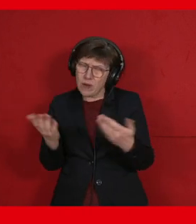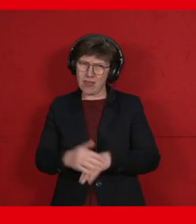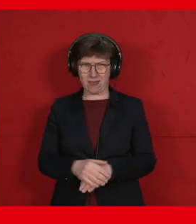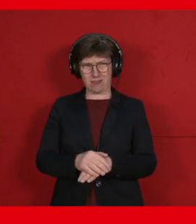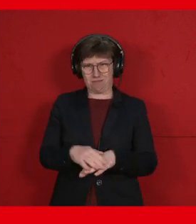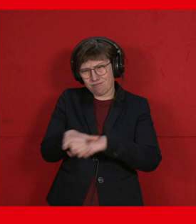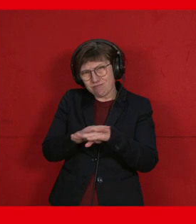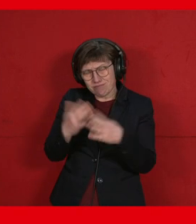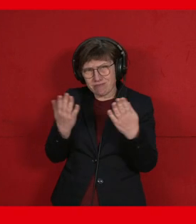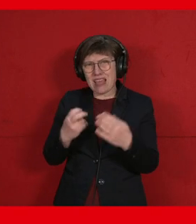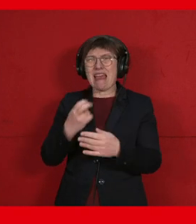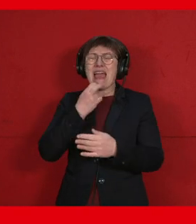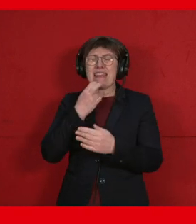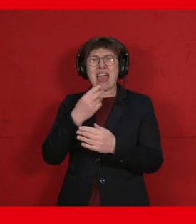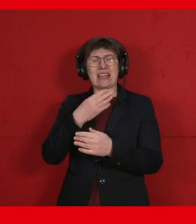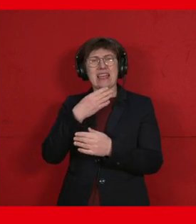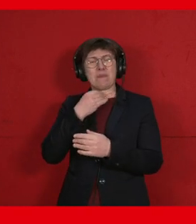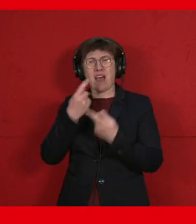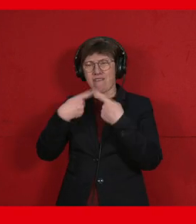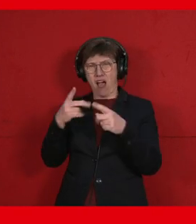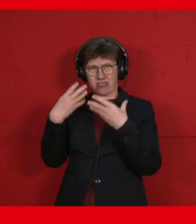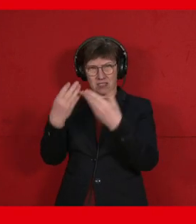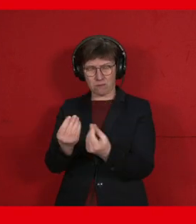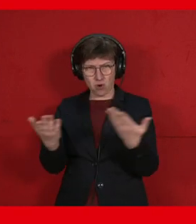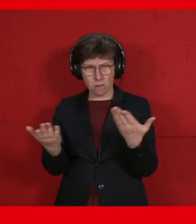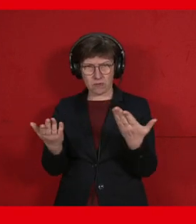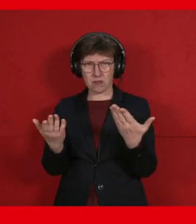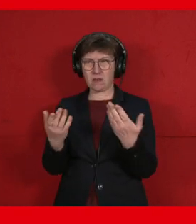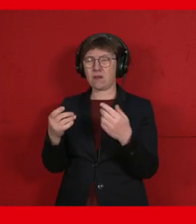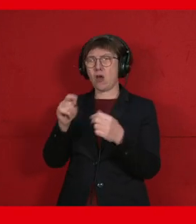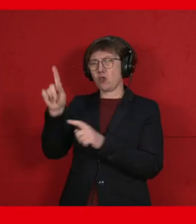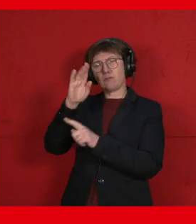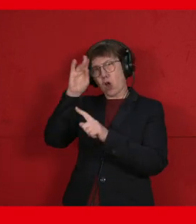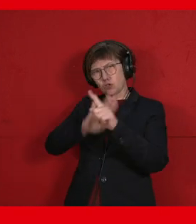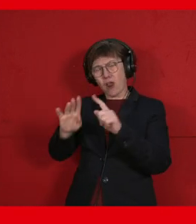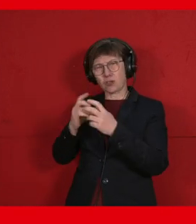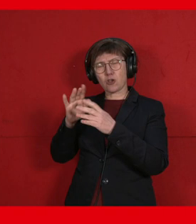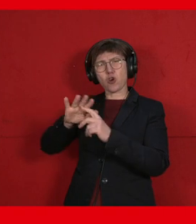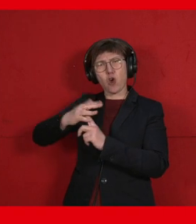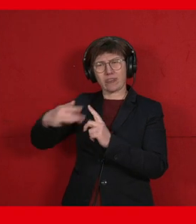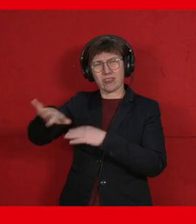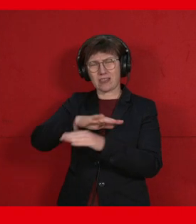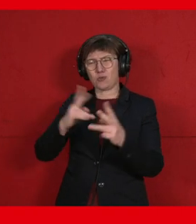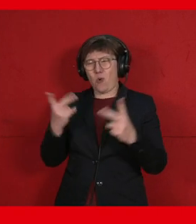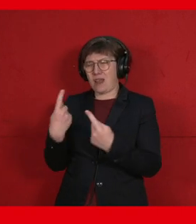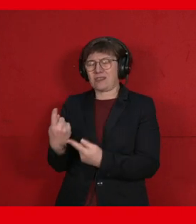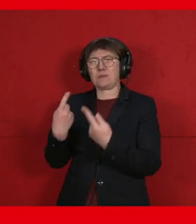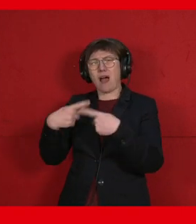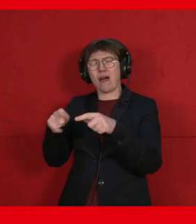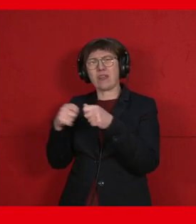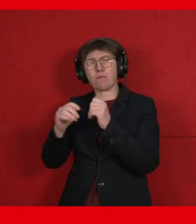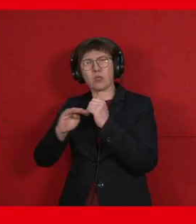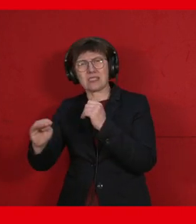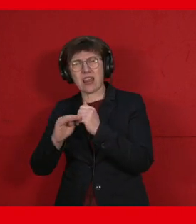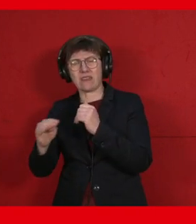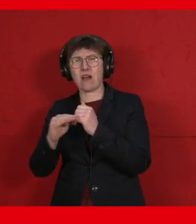wie er den Energiebedarf anders bereitgestellt bekommt im bundesweiten Kontext oder aber sich in anderen Bundesländern